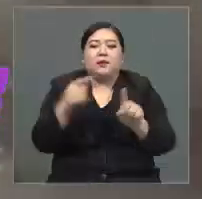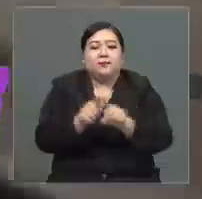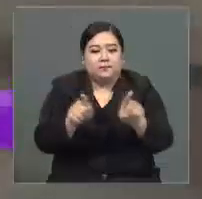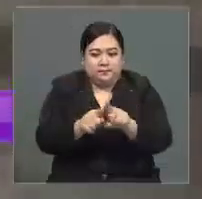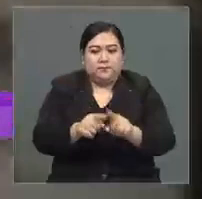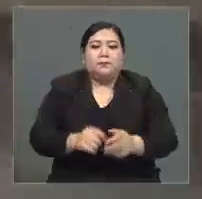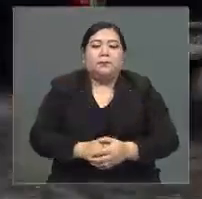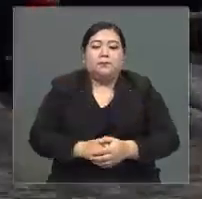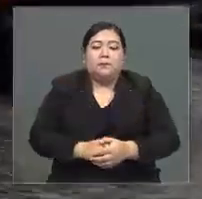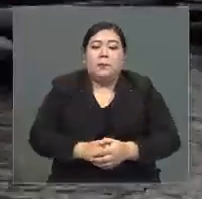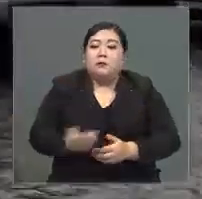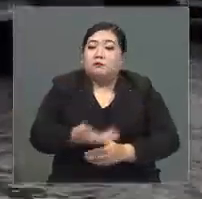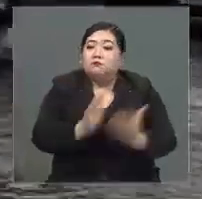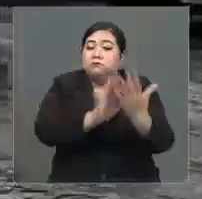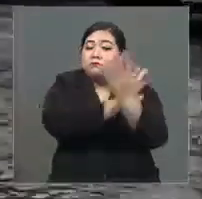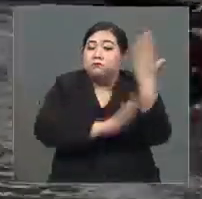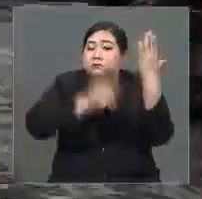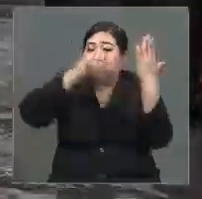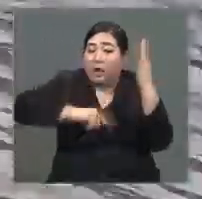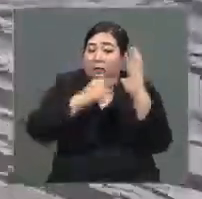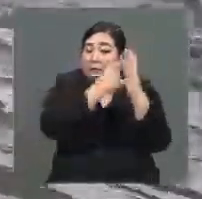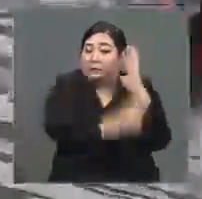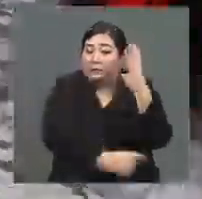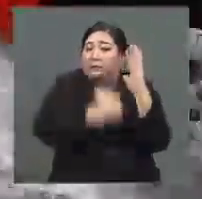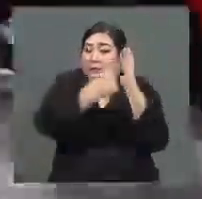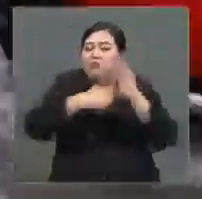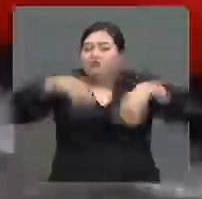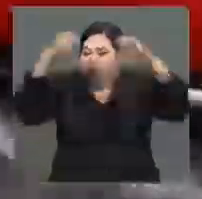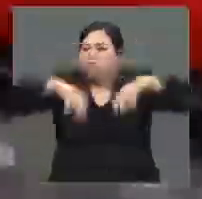เรียกว่าช่วงนี้ทั่วทุกพื้นที่บ้านเราต้องระวังฝนกันเลยนะครับ